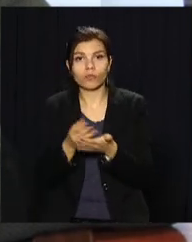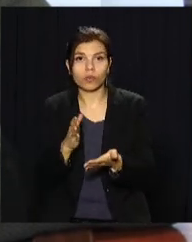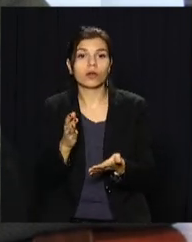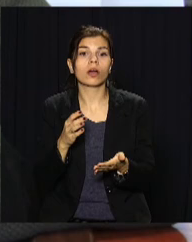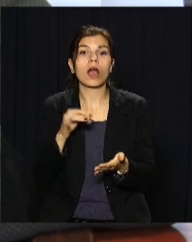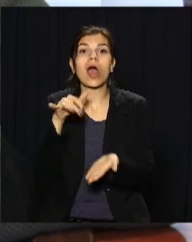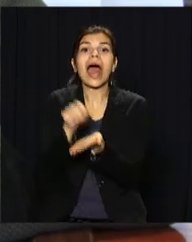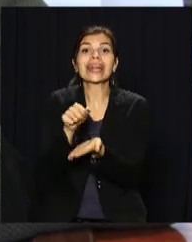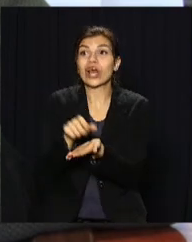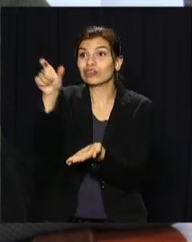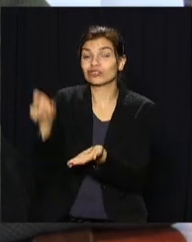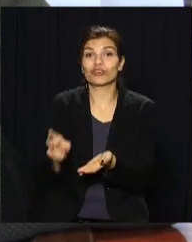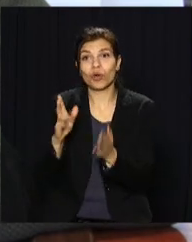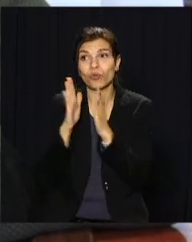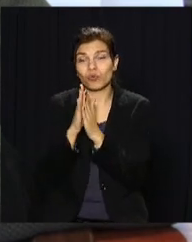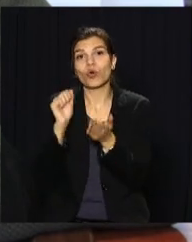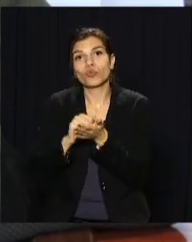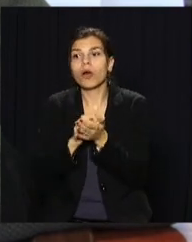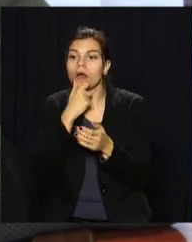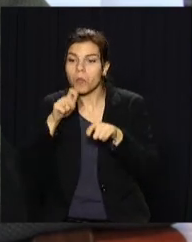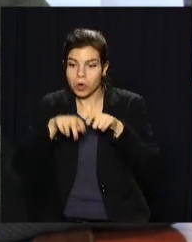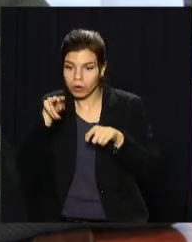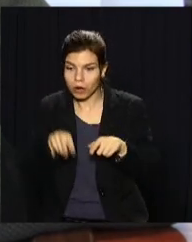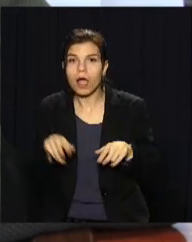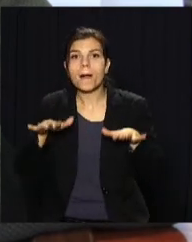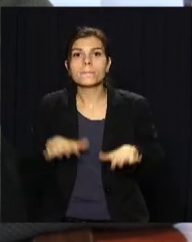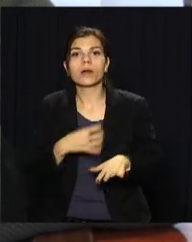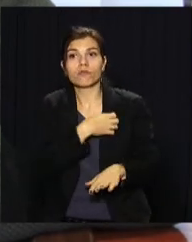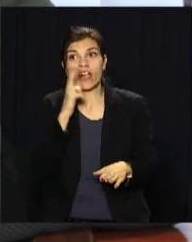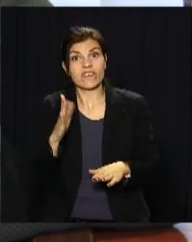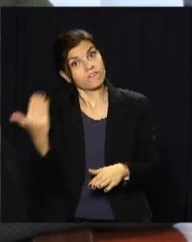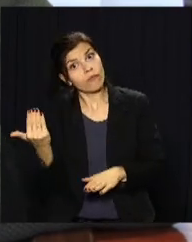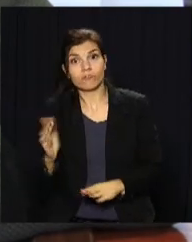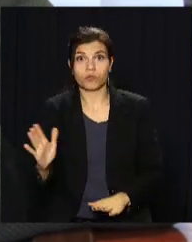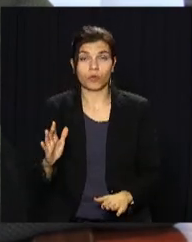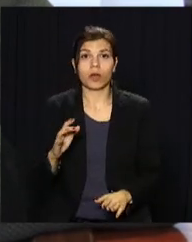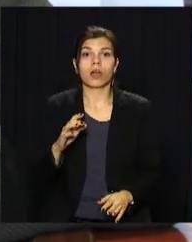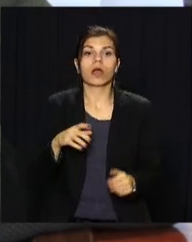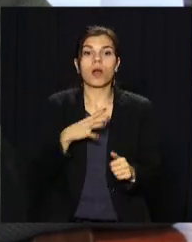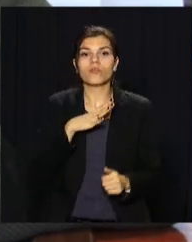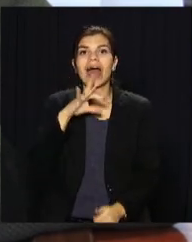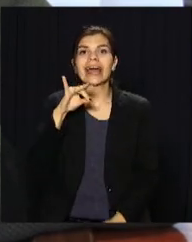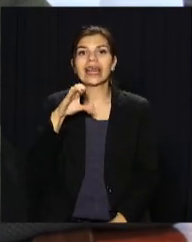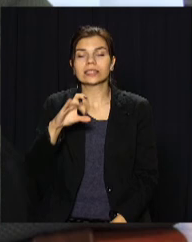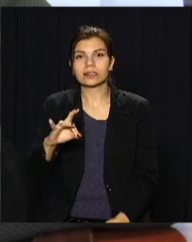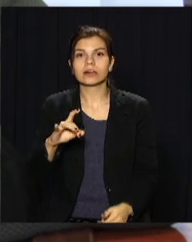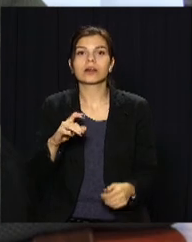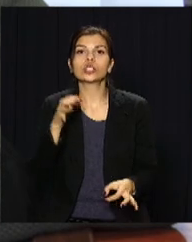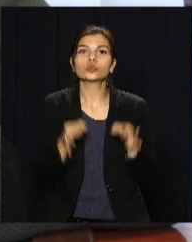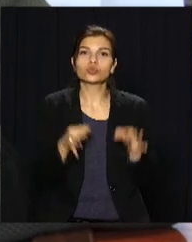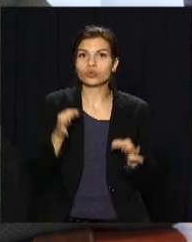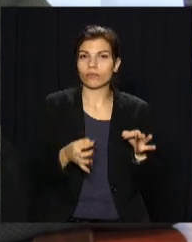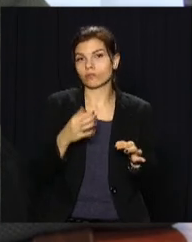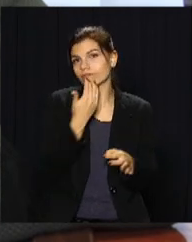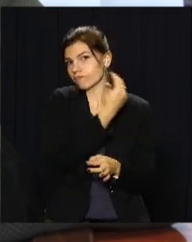самого арендодателя должны запросить документы на проверку права собственности. И, в-третьих, есть у нас реестр судовых решений и сайт судовой влады,